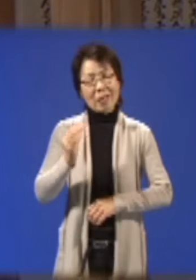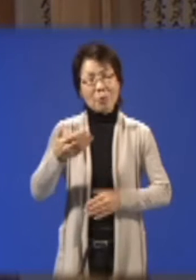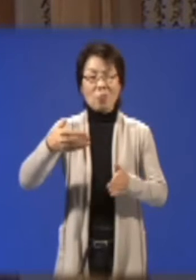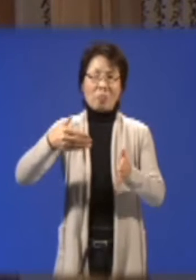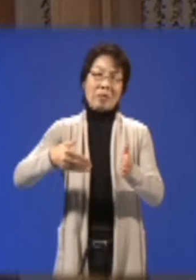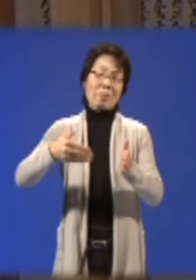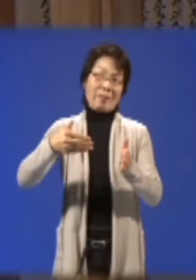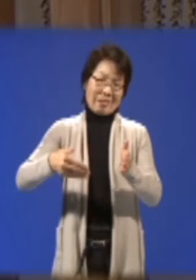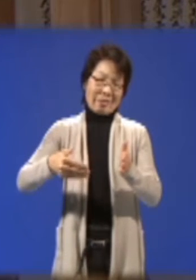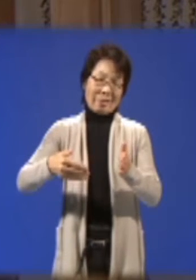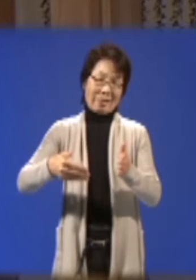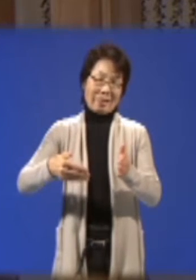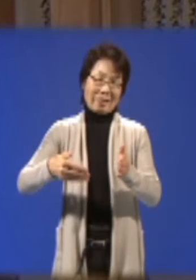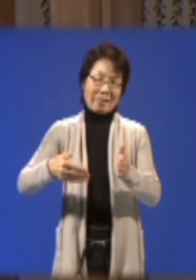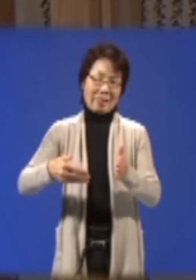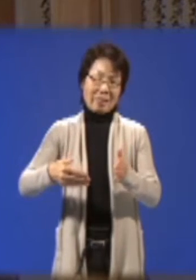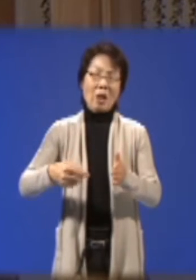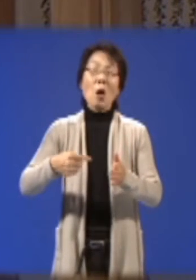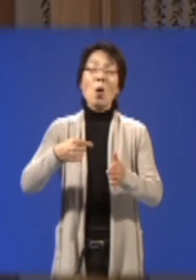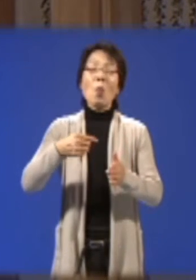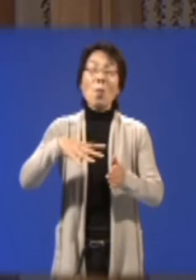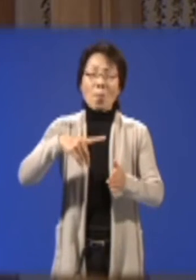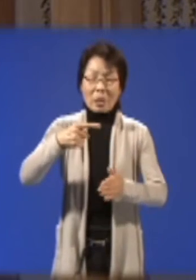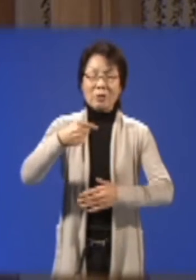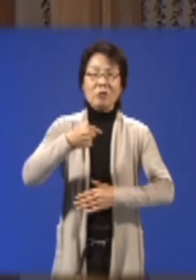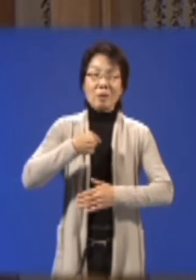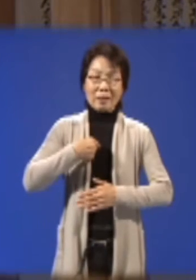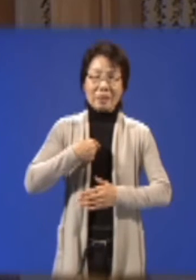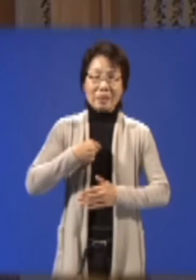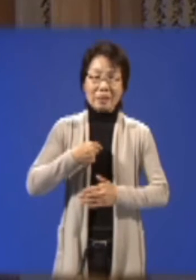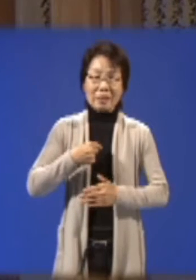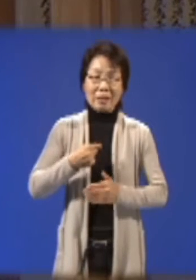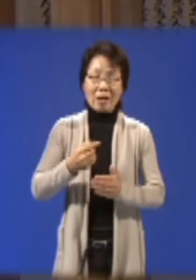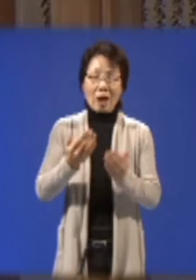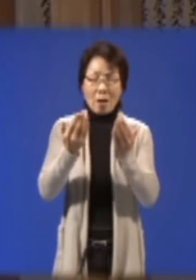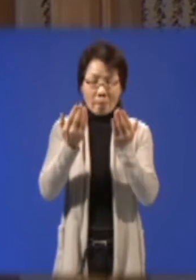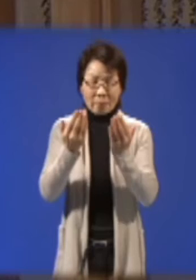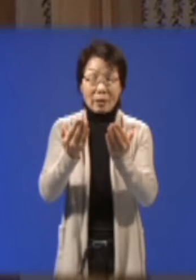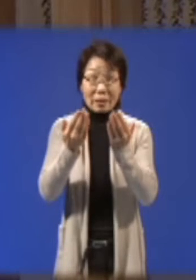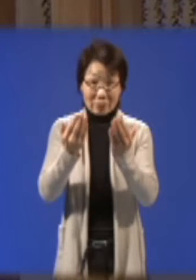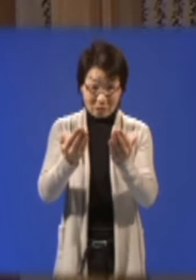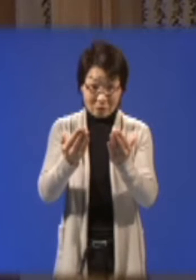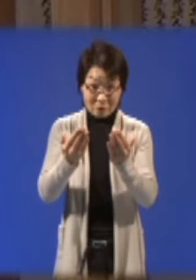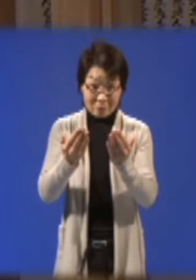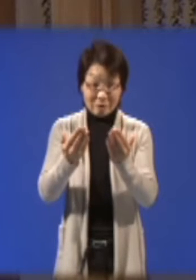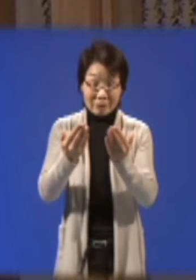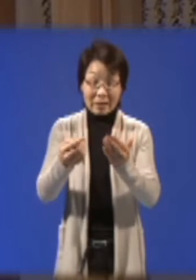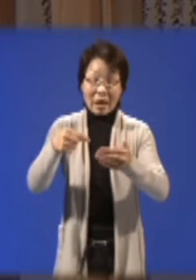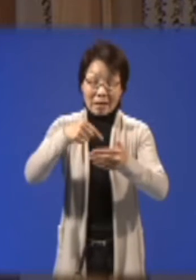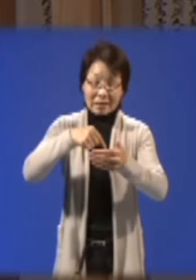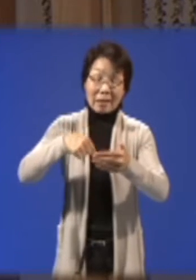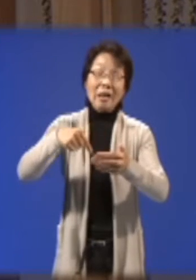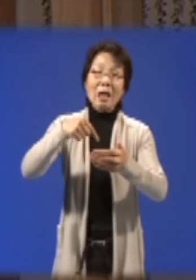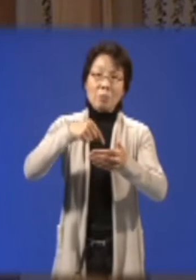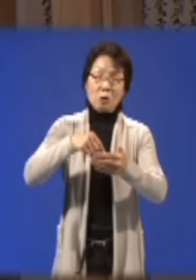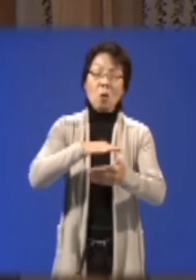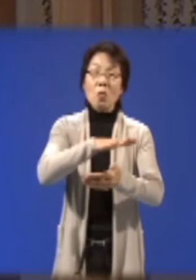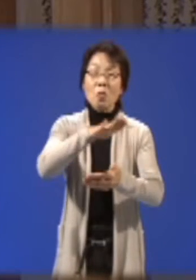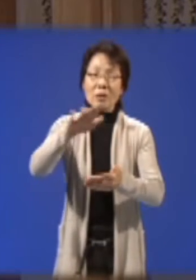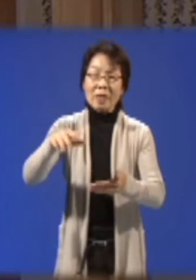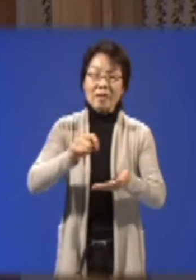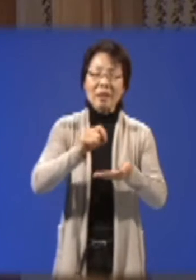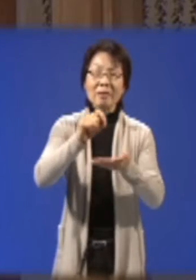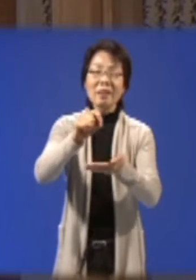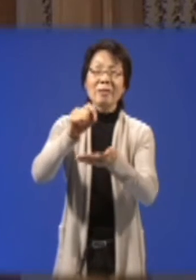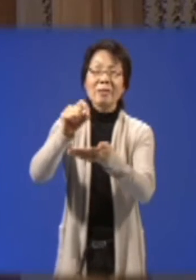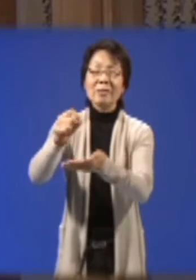まあ、どっちかいうと私が勉強させていただいて、そこの中で、得たものを、伝えることができれ